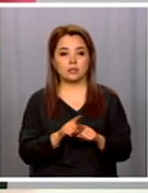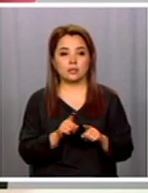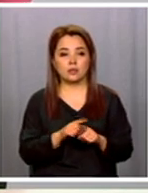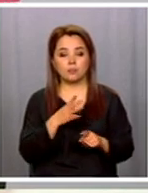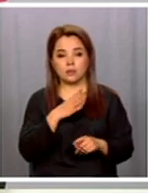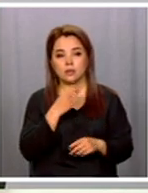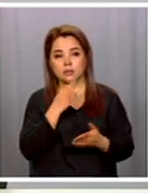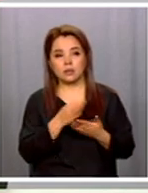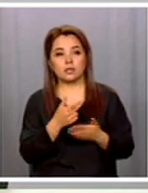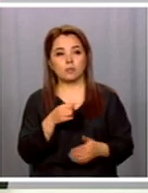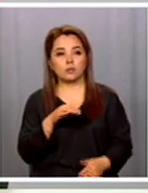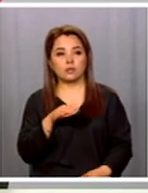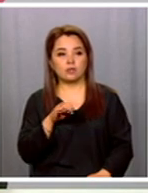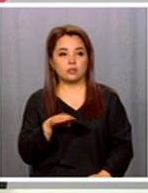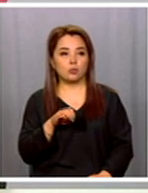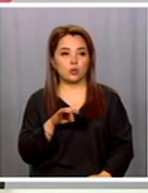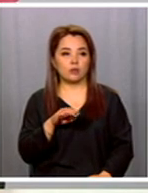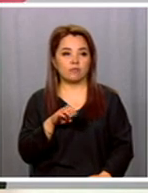спорофит.